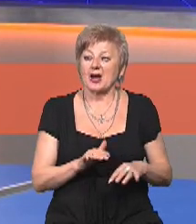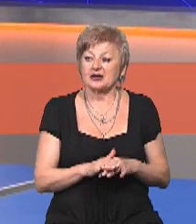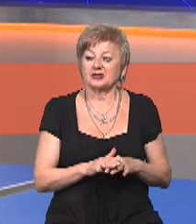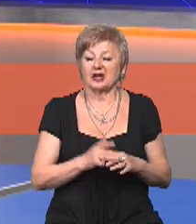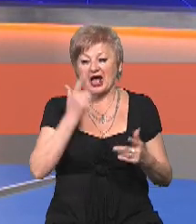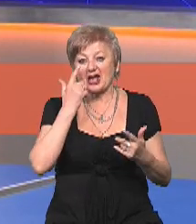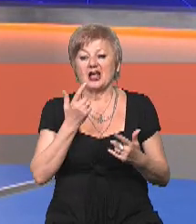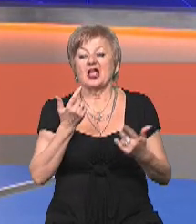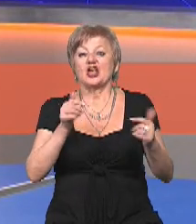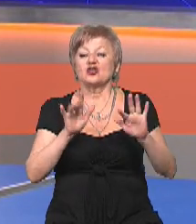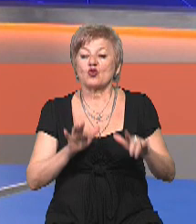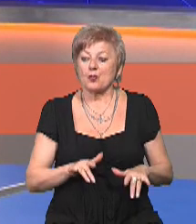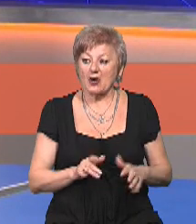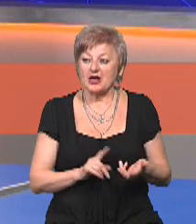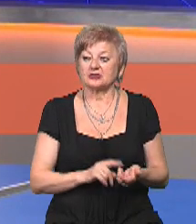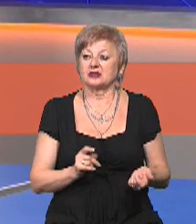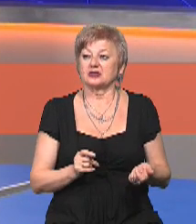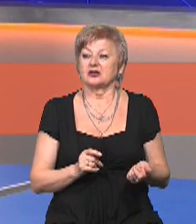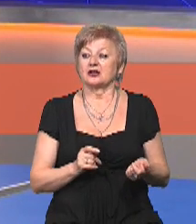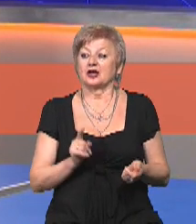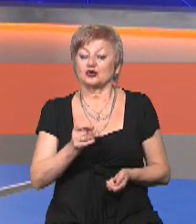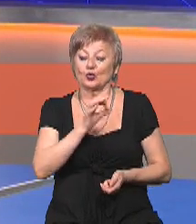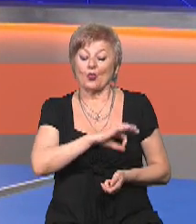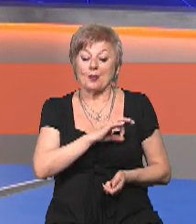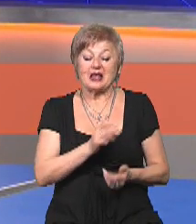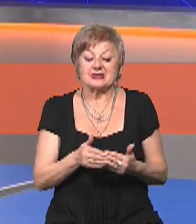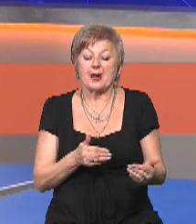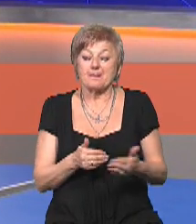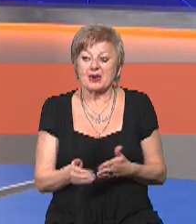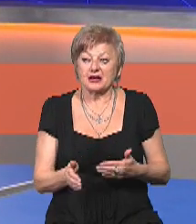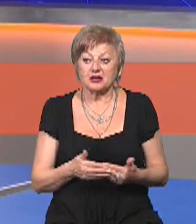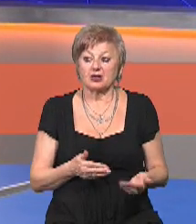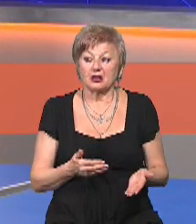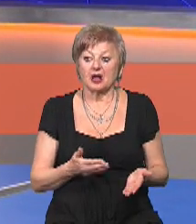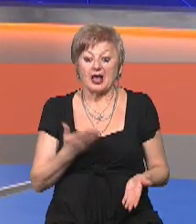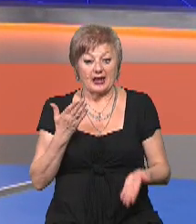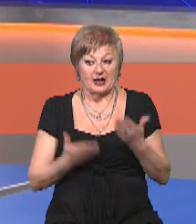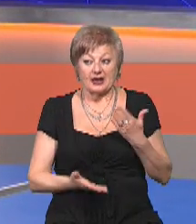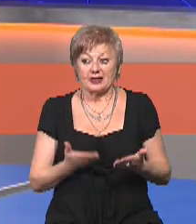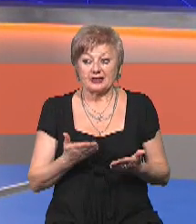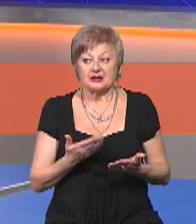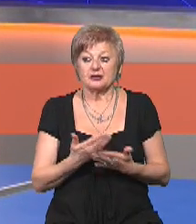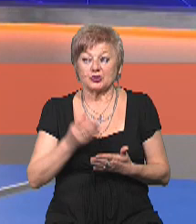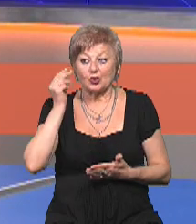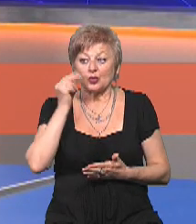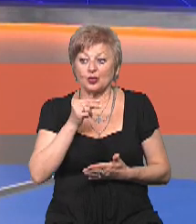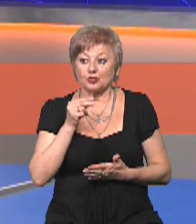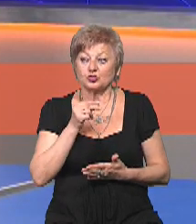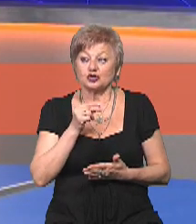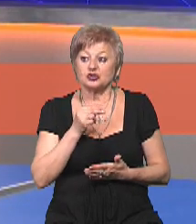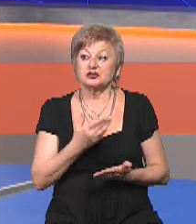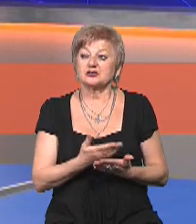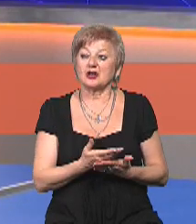і інформатика на прикладному рівні, застосування на практиці. На практиці. Якщо, наприклад, діти вивчають тему комахи, вони